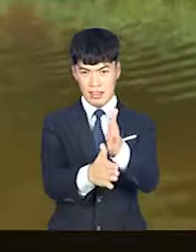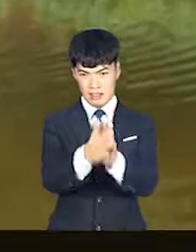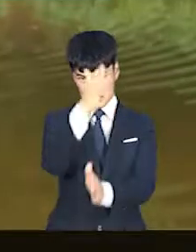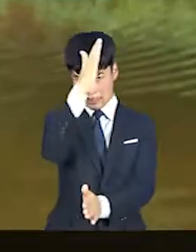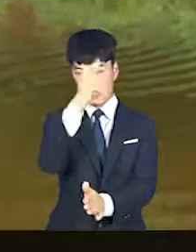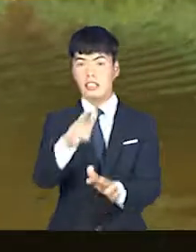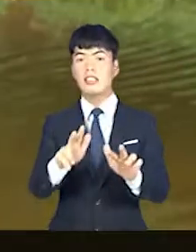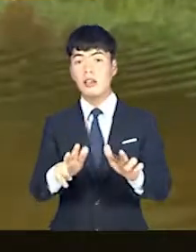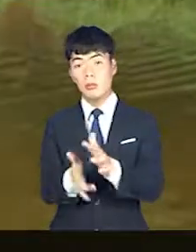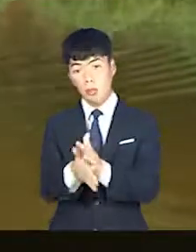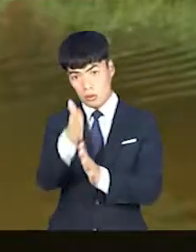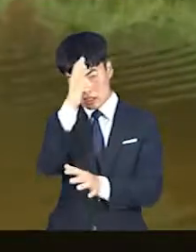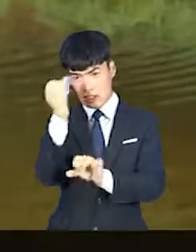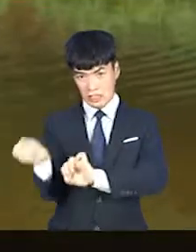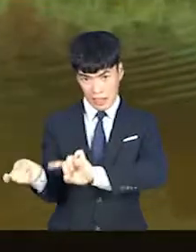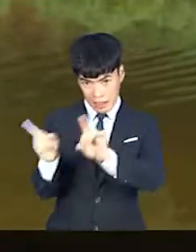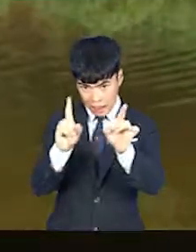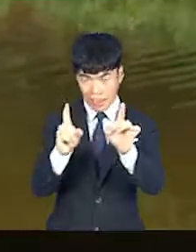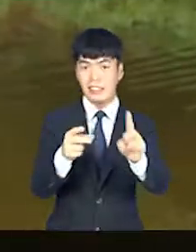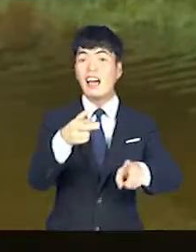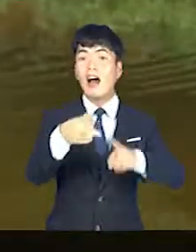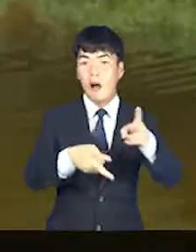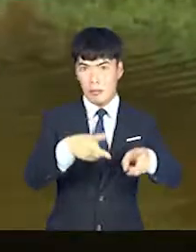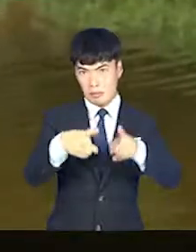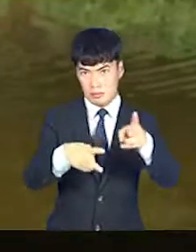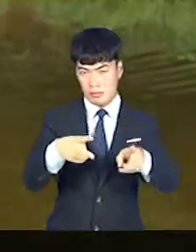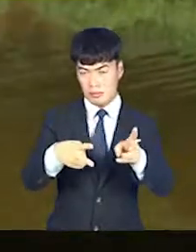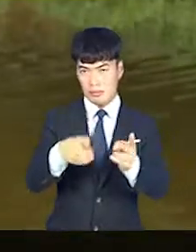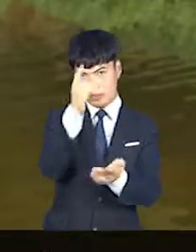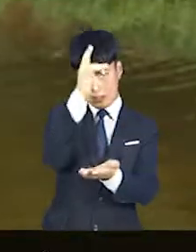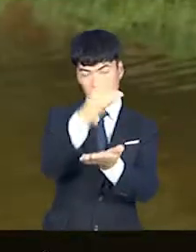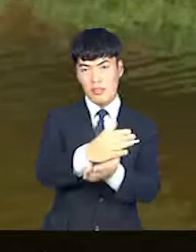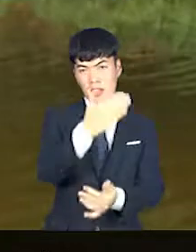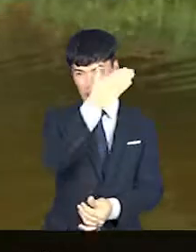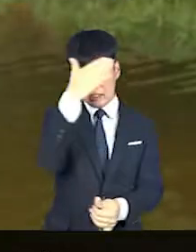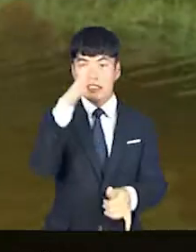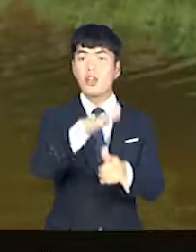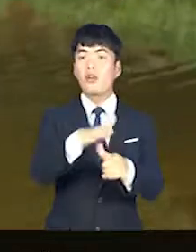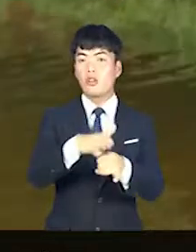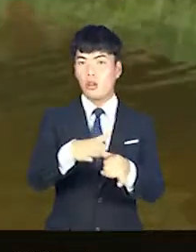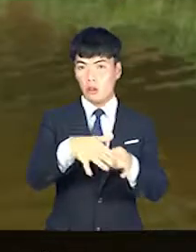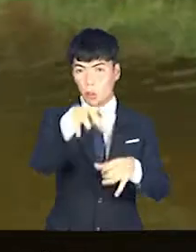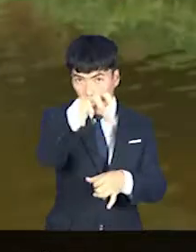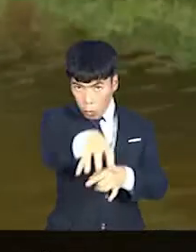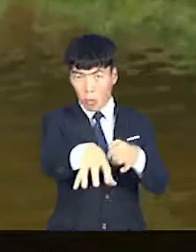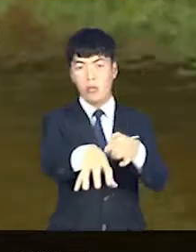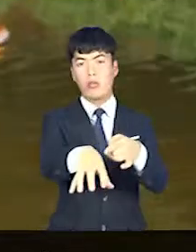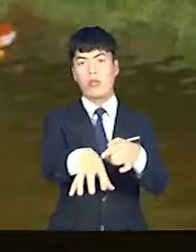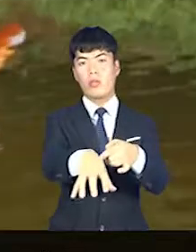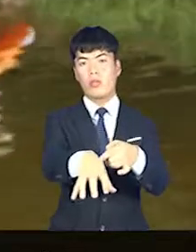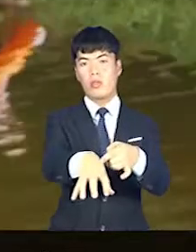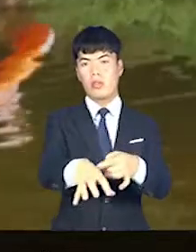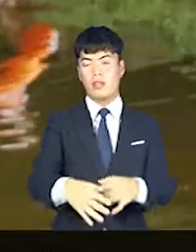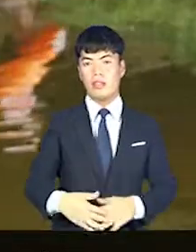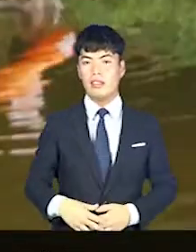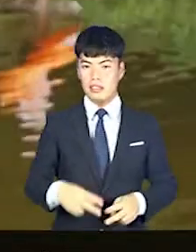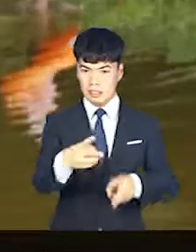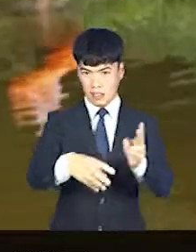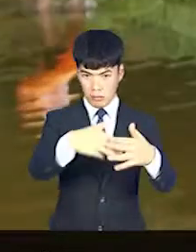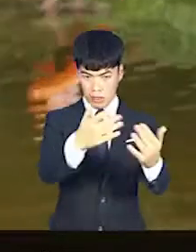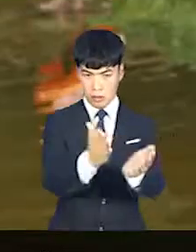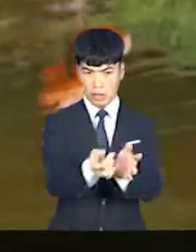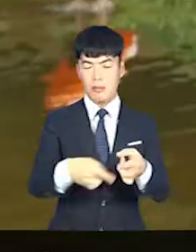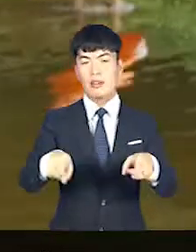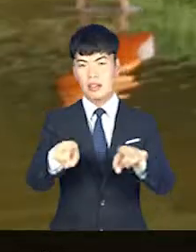흔한 시가 도시재생 선도 사업으로 추진하고 있는 천안 청렴 물에 대한 인지도 확산과 활성화를 위해 청년 무 확장사업